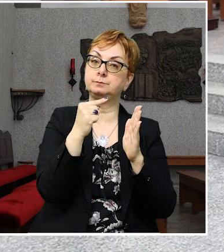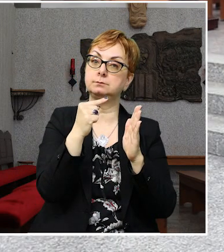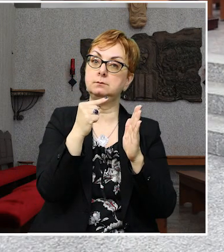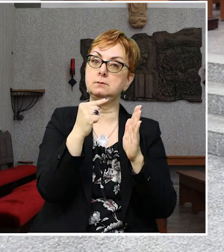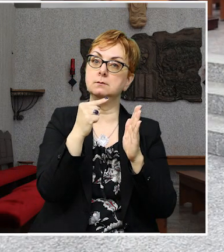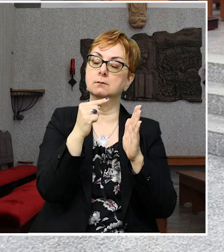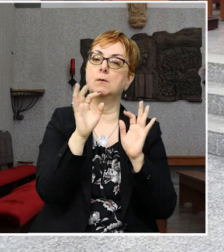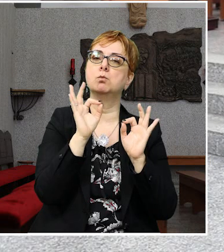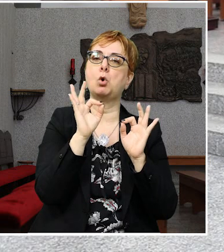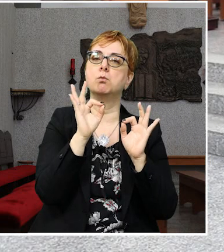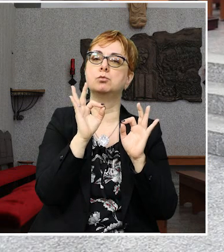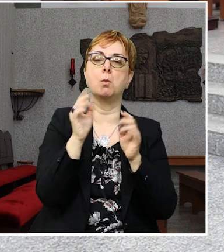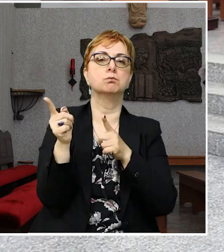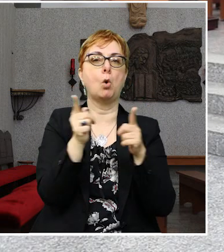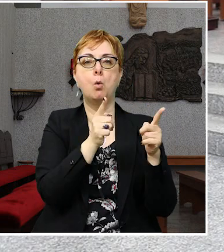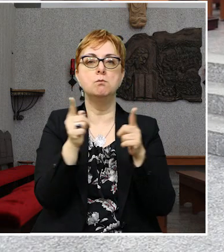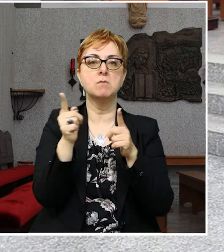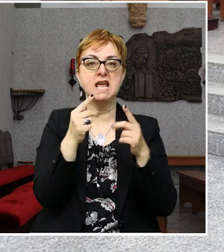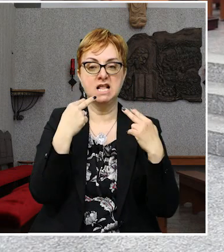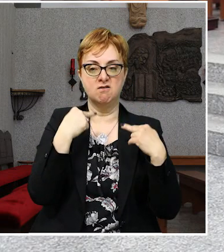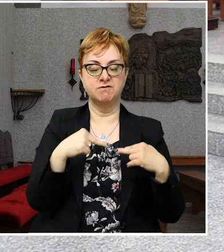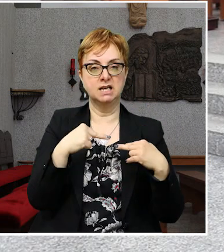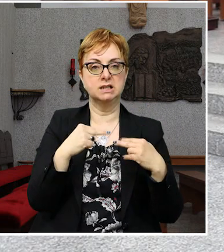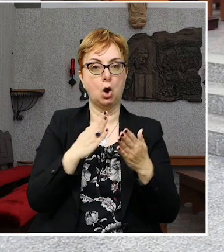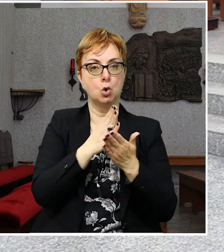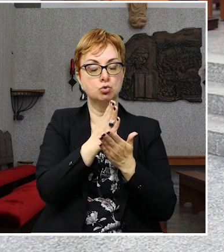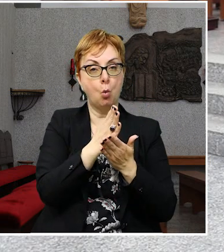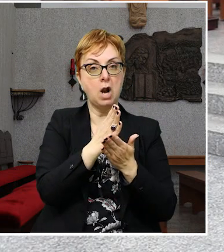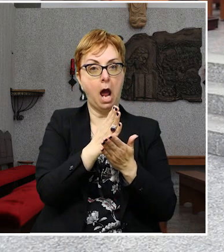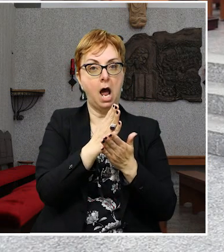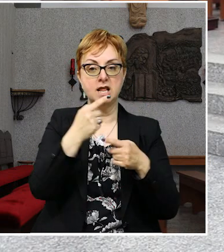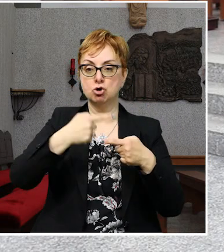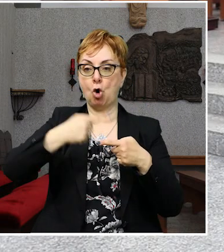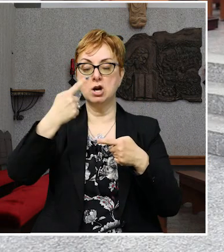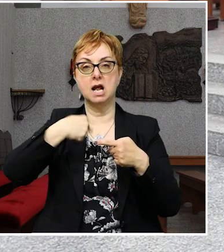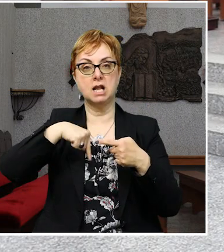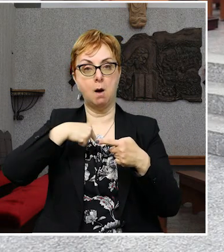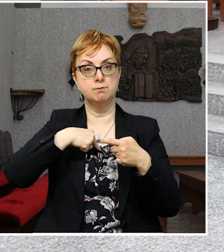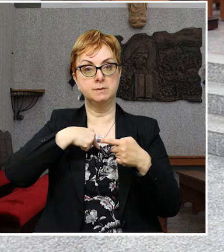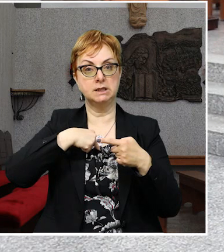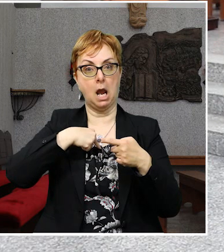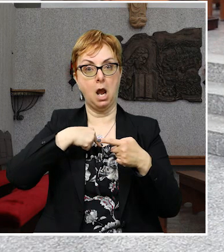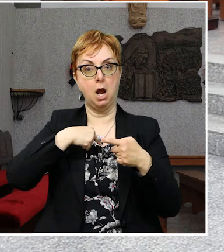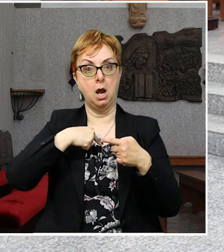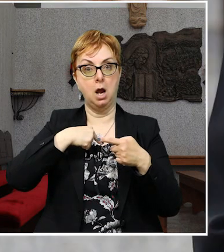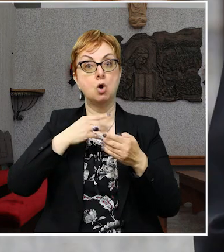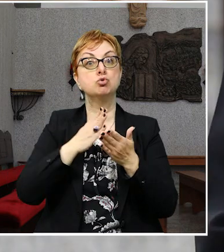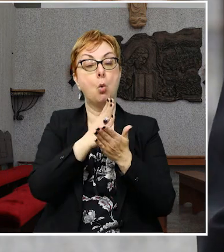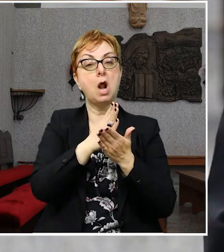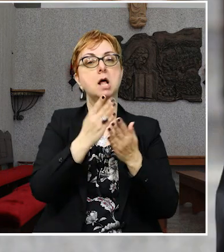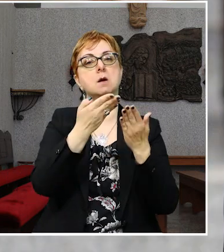liturgia mi aiuta nei momenti della mia vita, nella mia giornata, nel mio